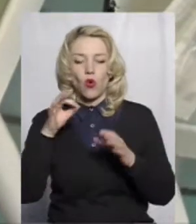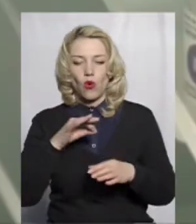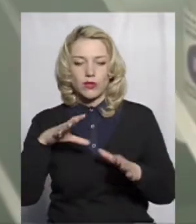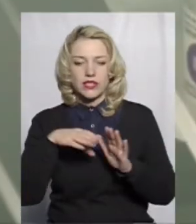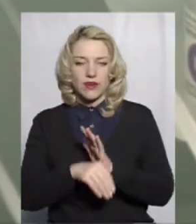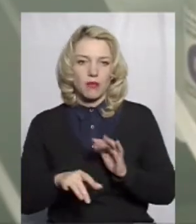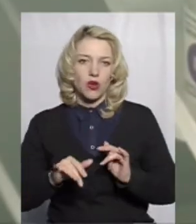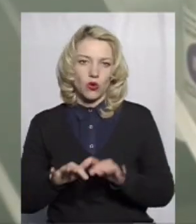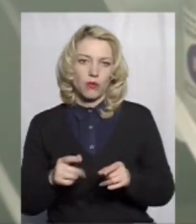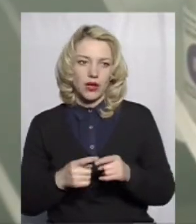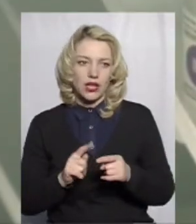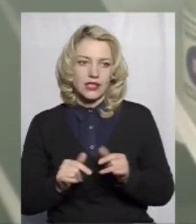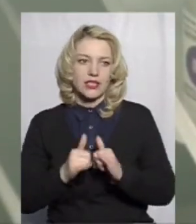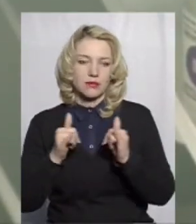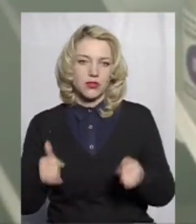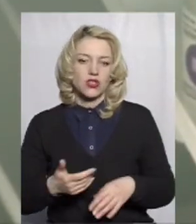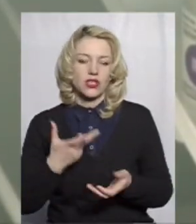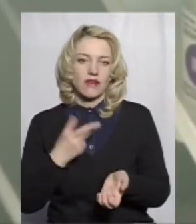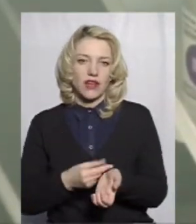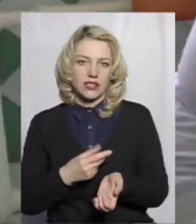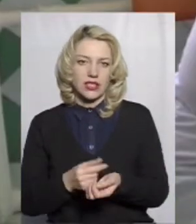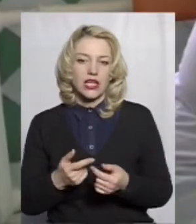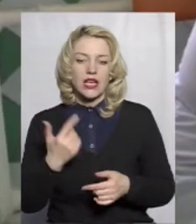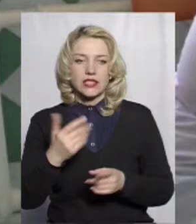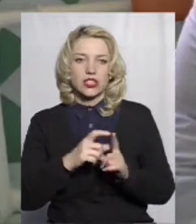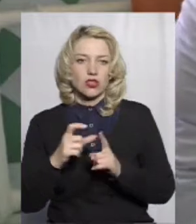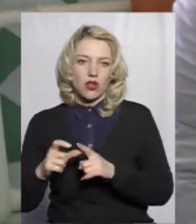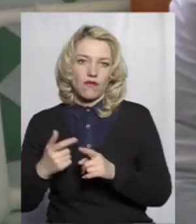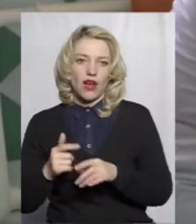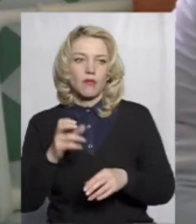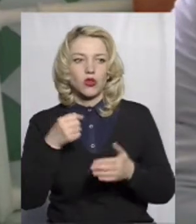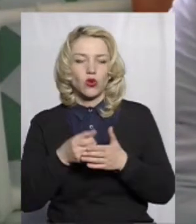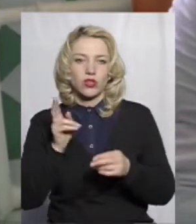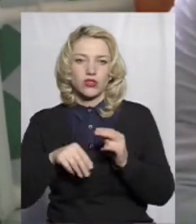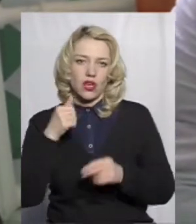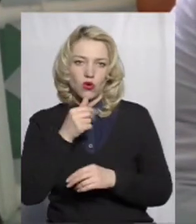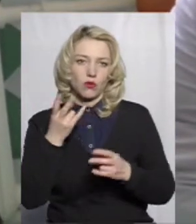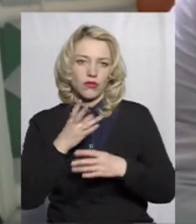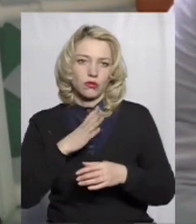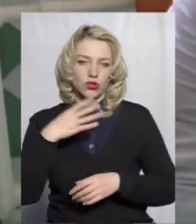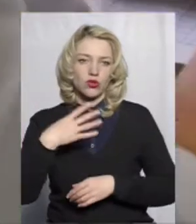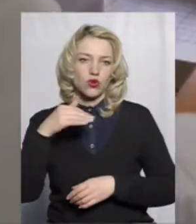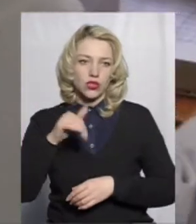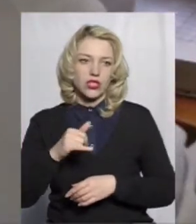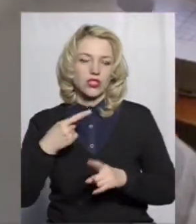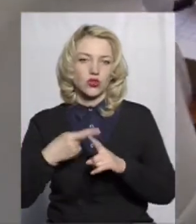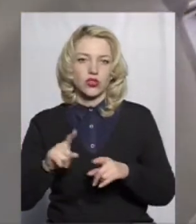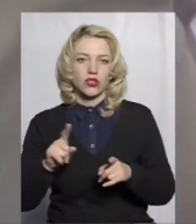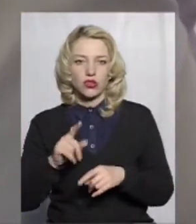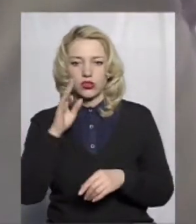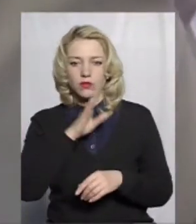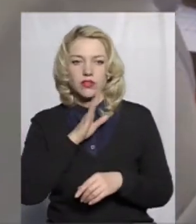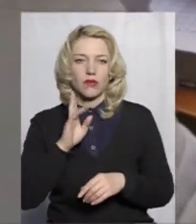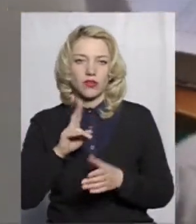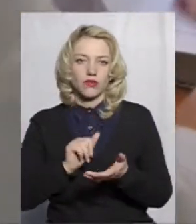операції збільшать кількість вакцин, каже Уляна Супрун. За її словами, їх до кінця року у Хмельницькій області має бути 40 тисяч. Та додає, з батьками, що